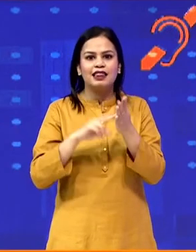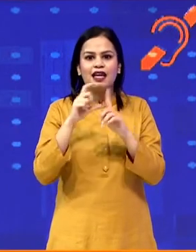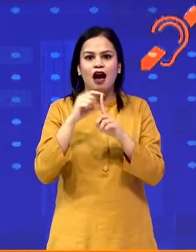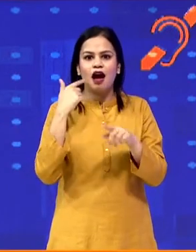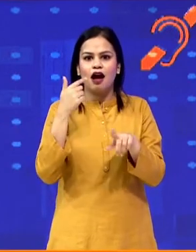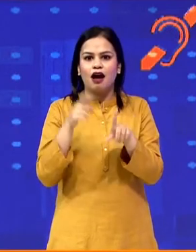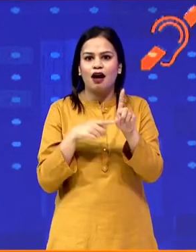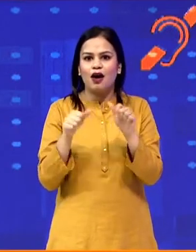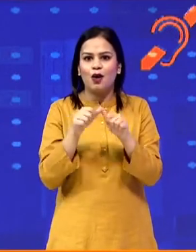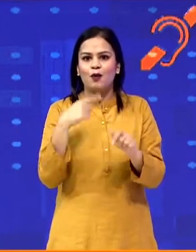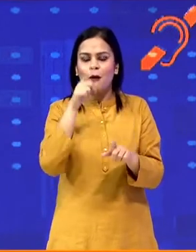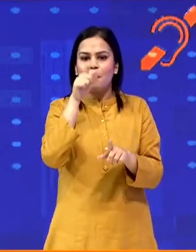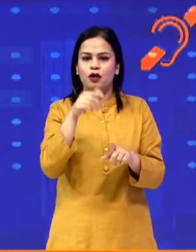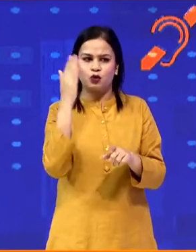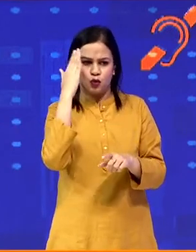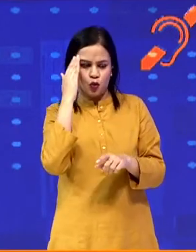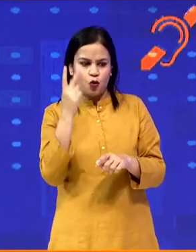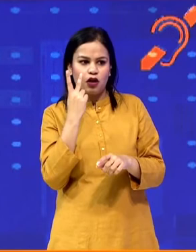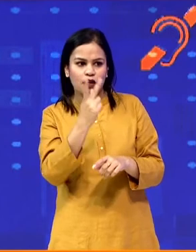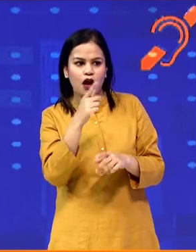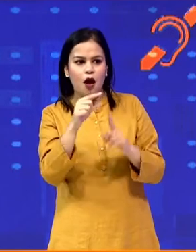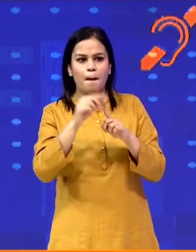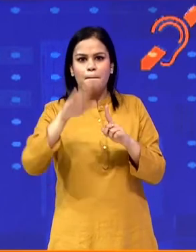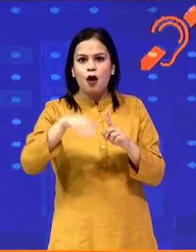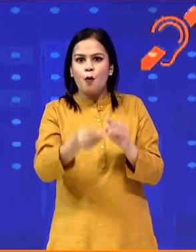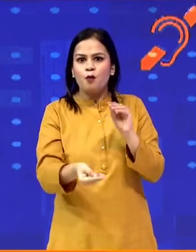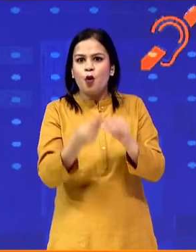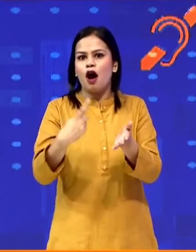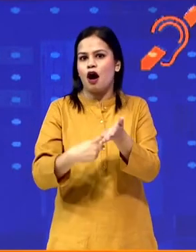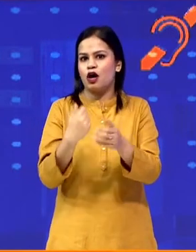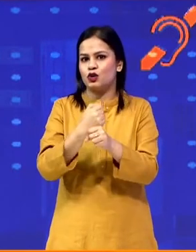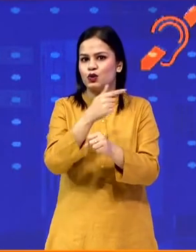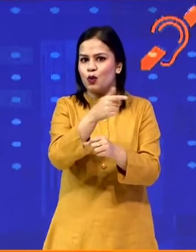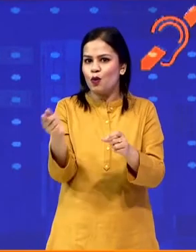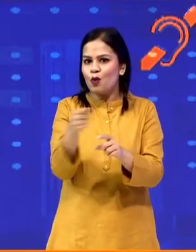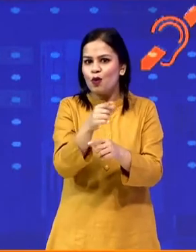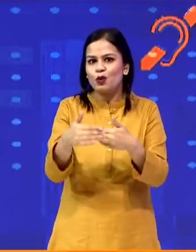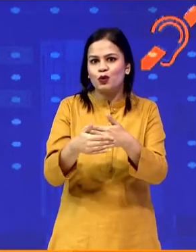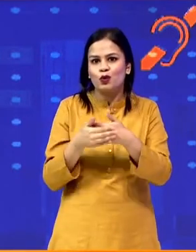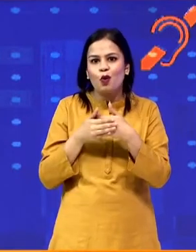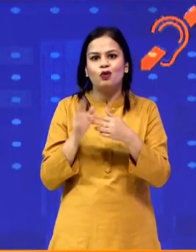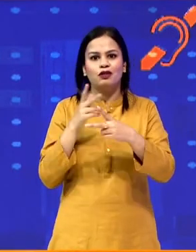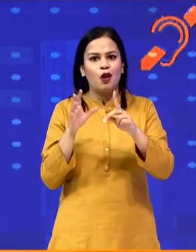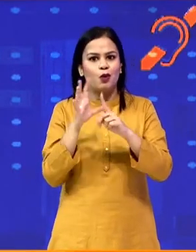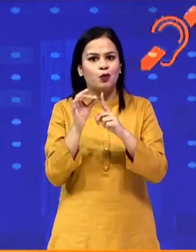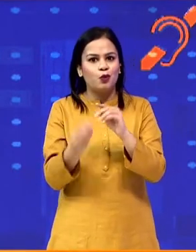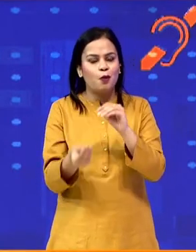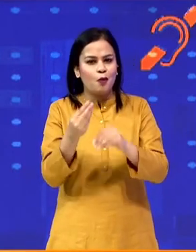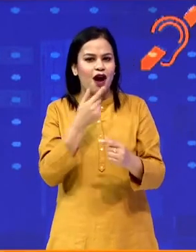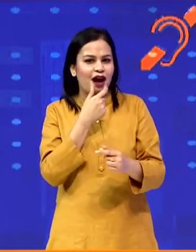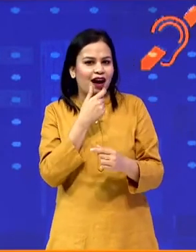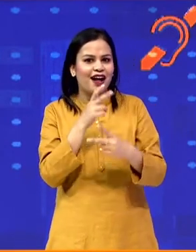दिखता था वही सबसे ज्यादा हंसी मजाक करते थे राहुल गांधी से हर वक्त उनसे बातें करते रहते हैं